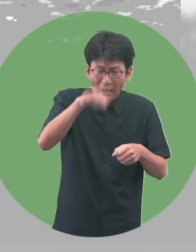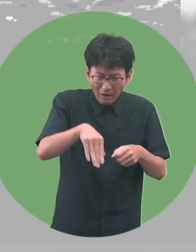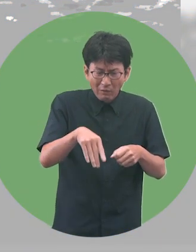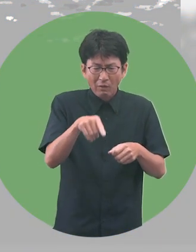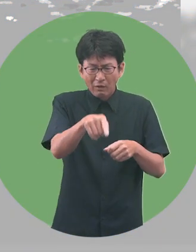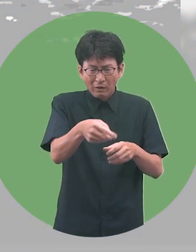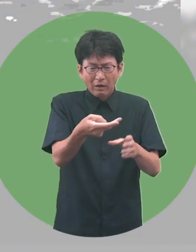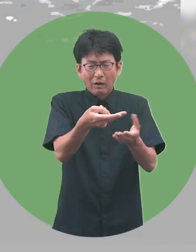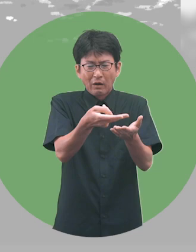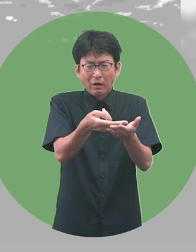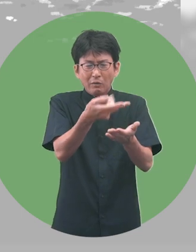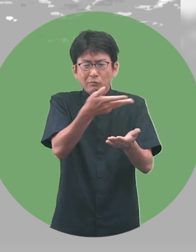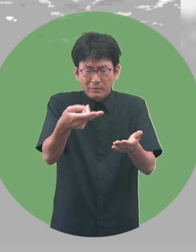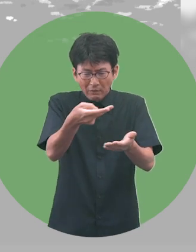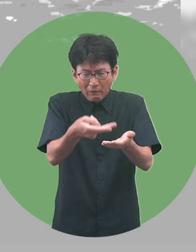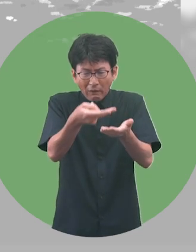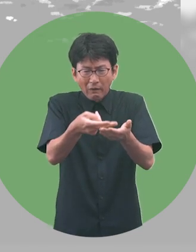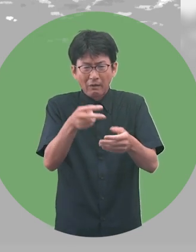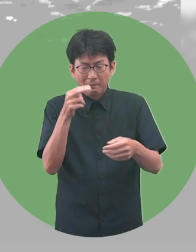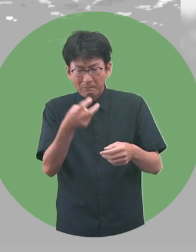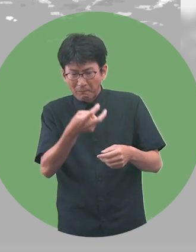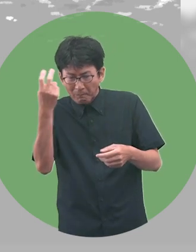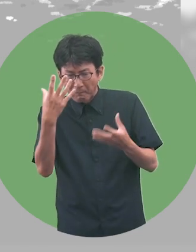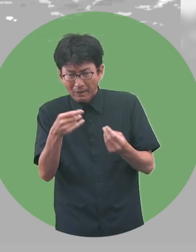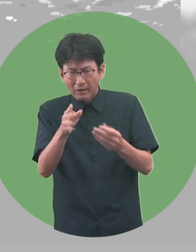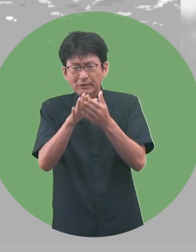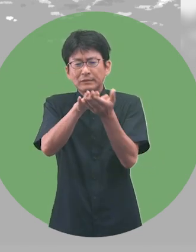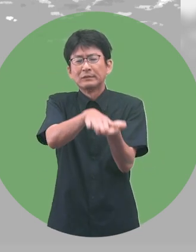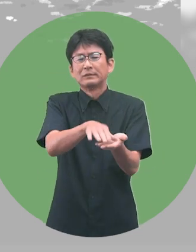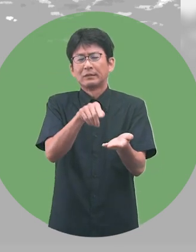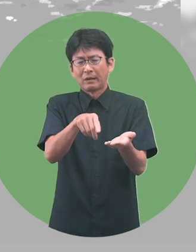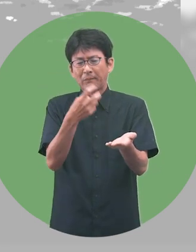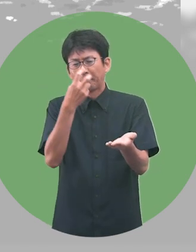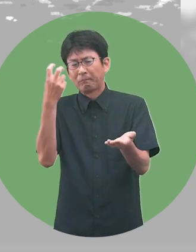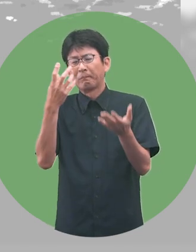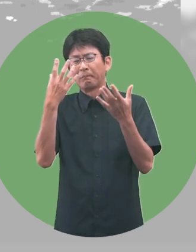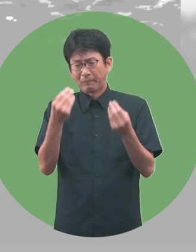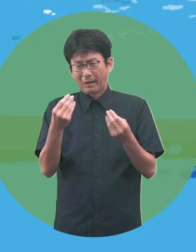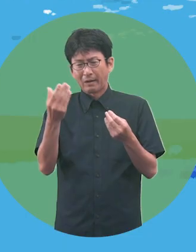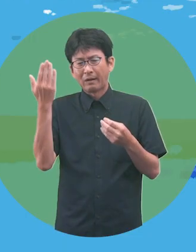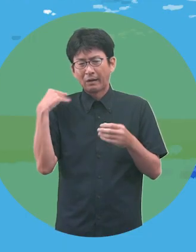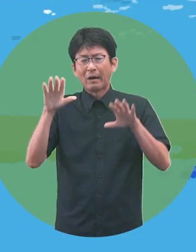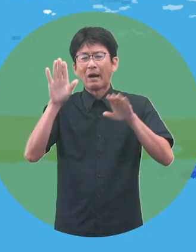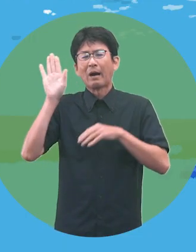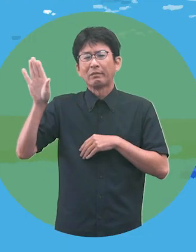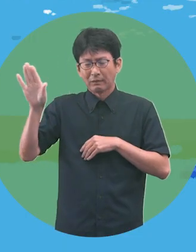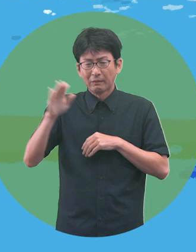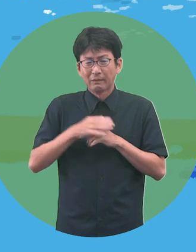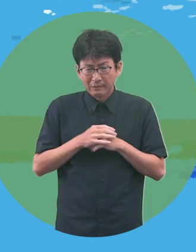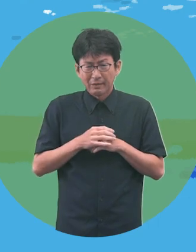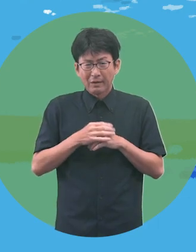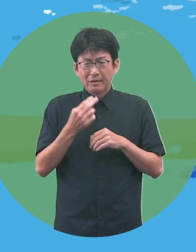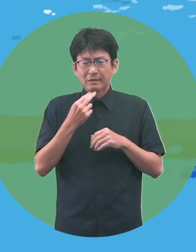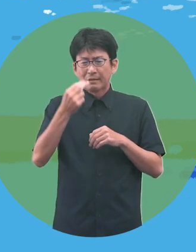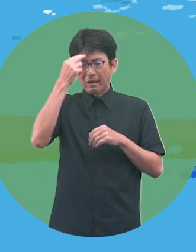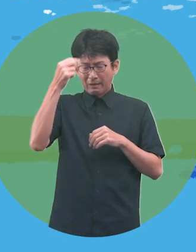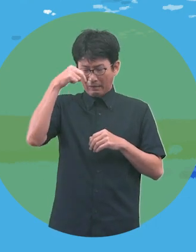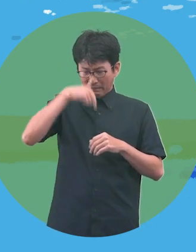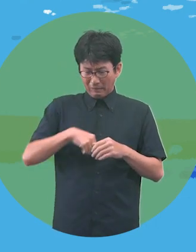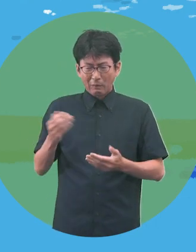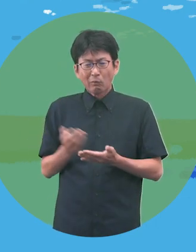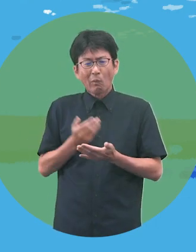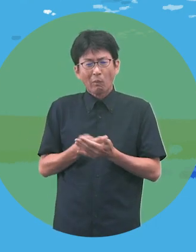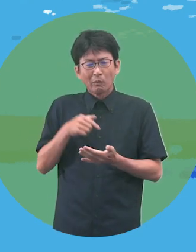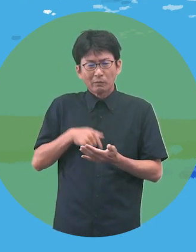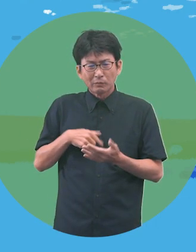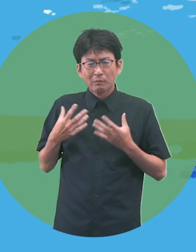状態で発見され死亡が確認されるという事故がありました。アルコールが体内に残った状態で